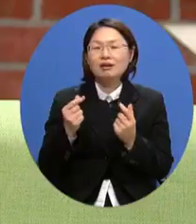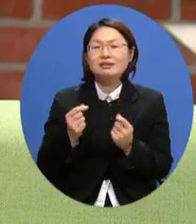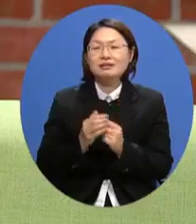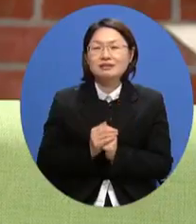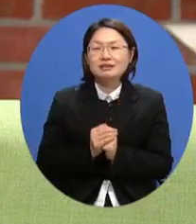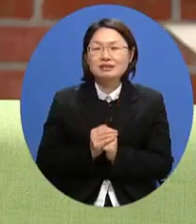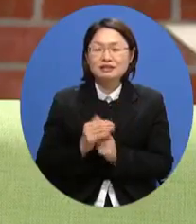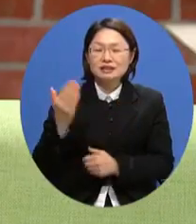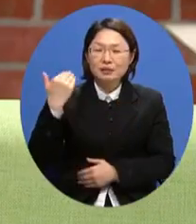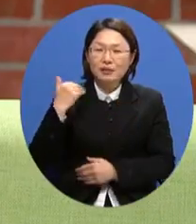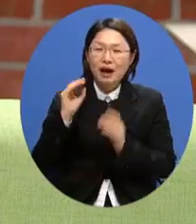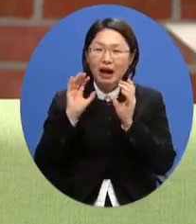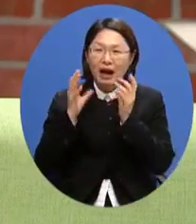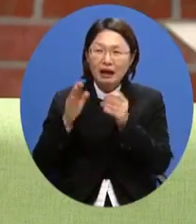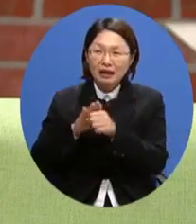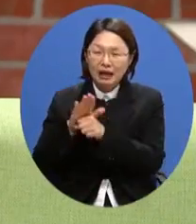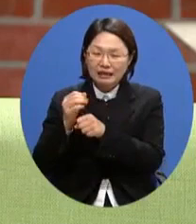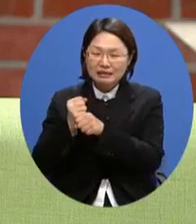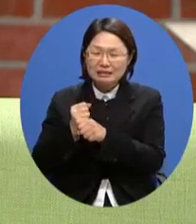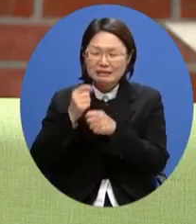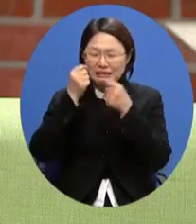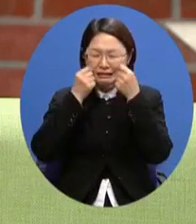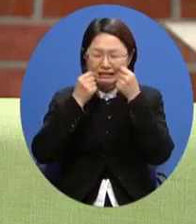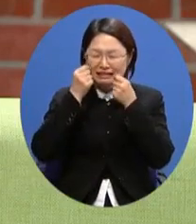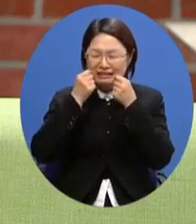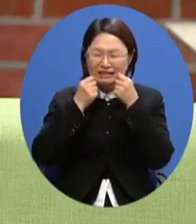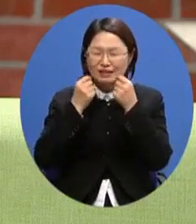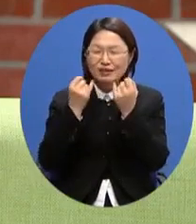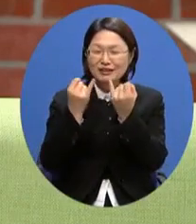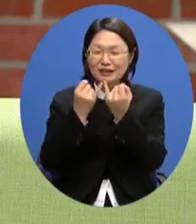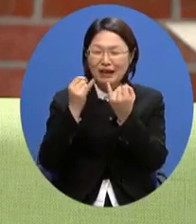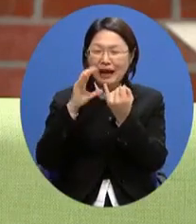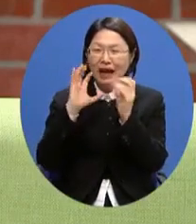지난번에 아이 애착했을 때 징징이들이 있었잖아요. 네.